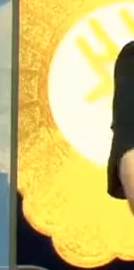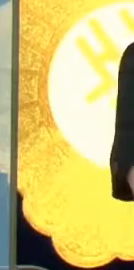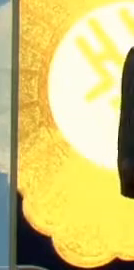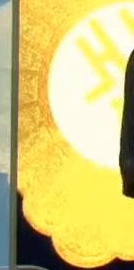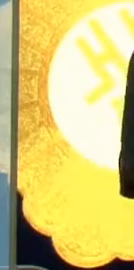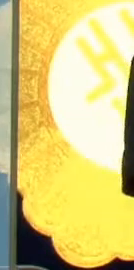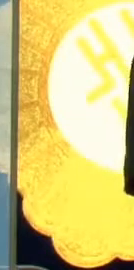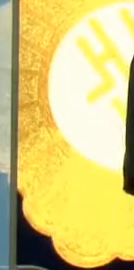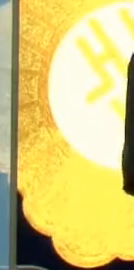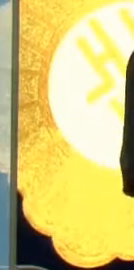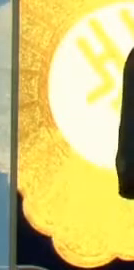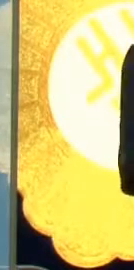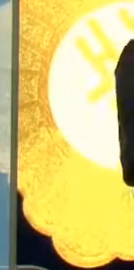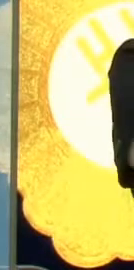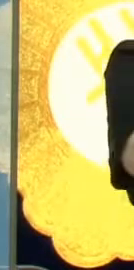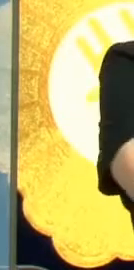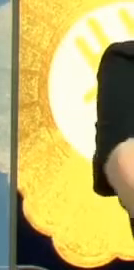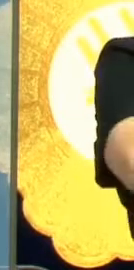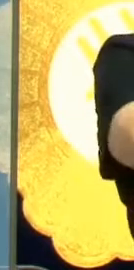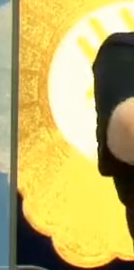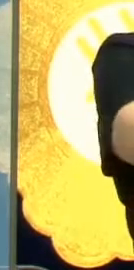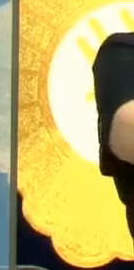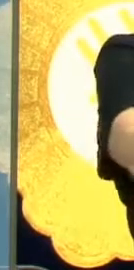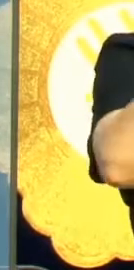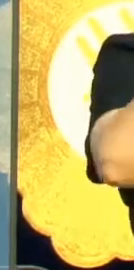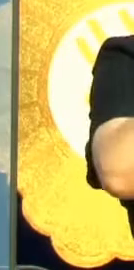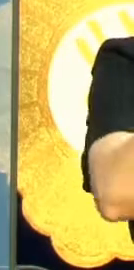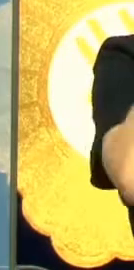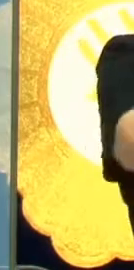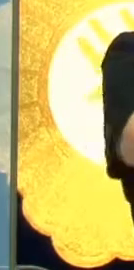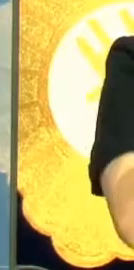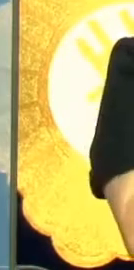위한 법률들을 제정해